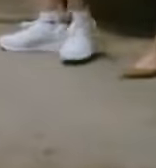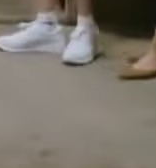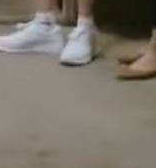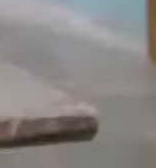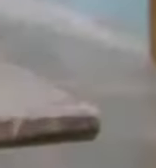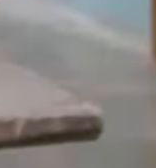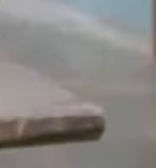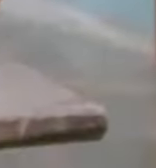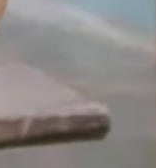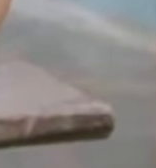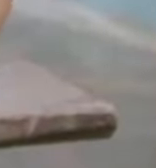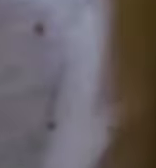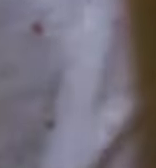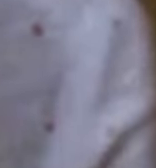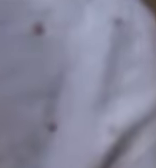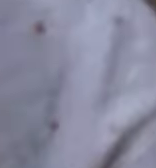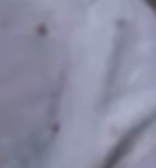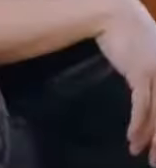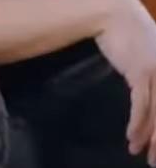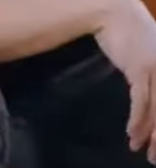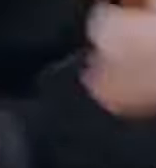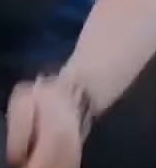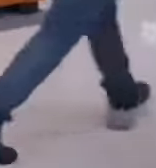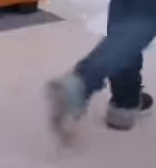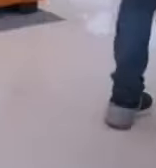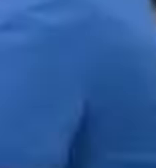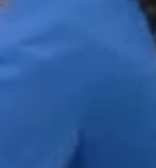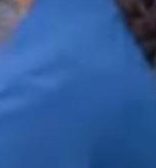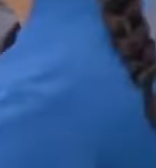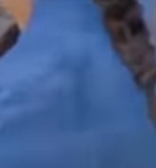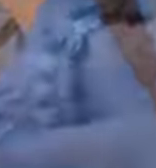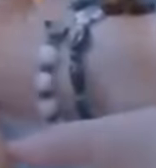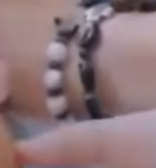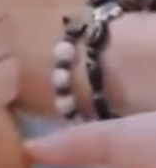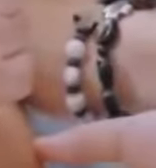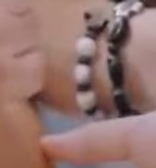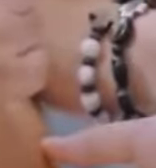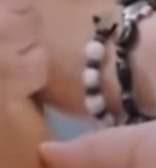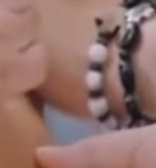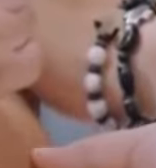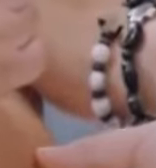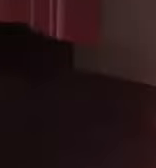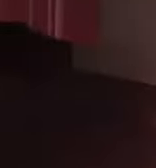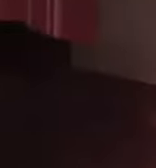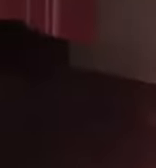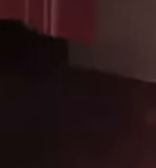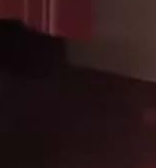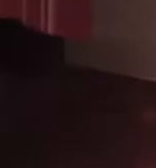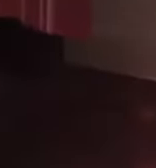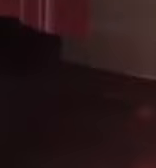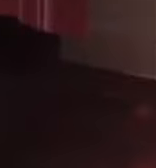Gusto mo lagi mong maprotektahan yung anak mo. Gagawin mo lahat para sa ikabubuti niya.